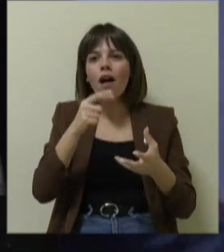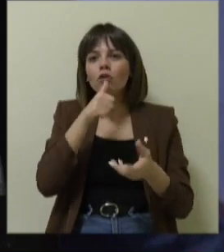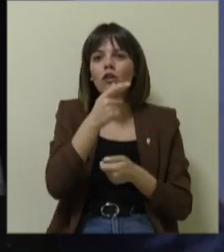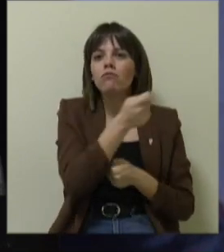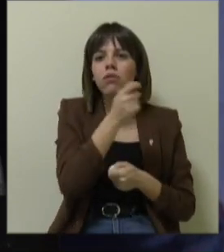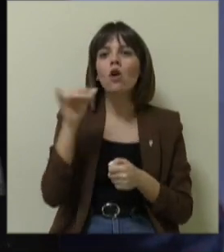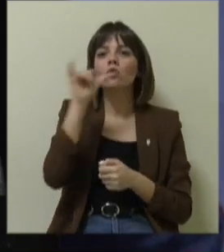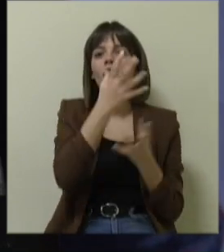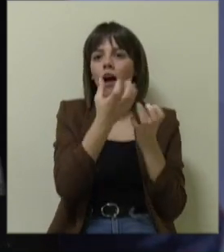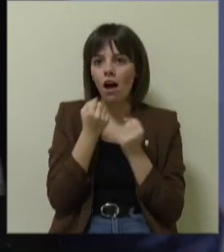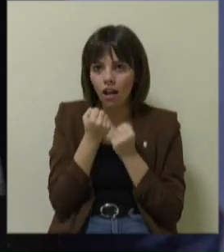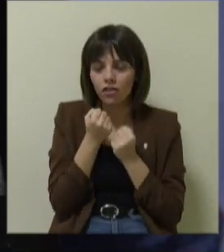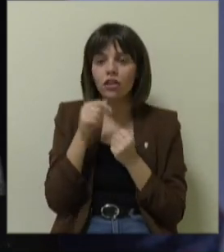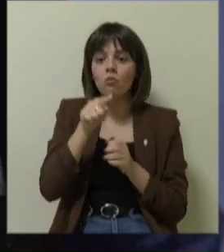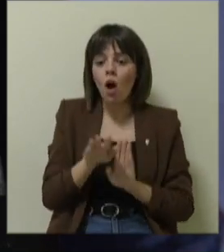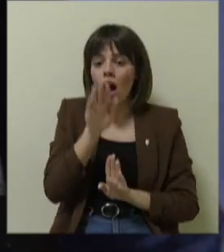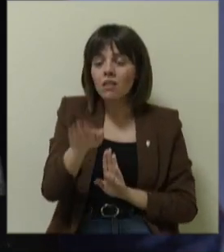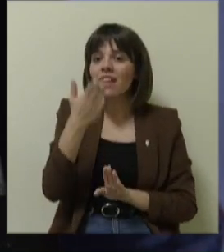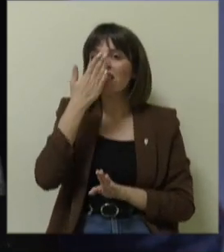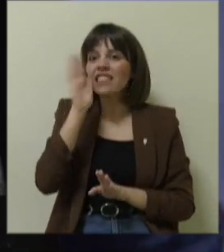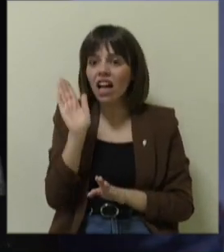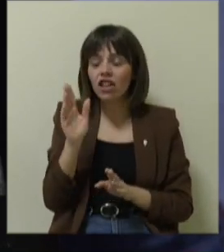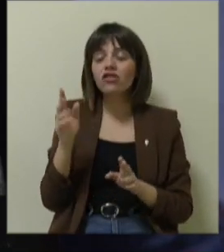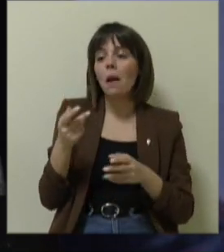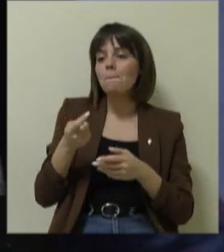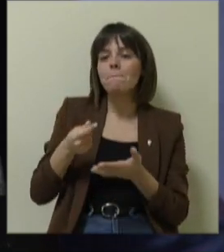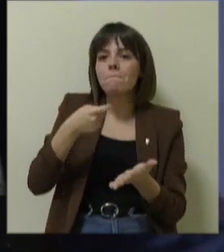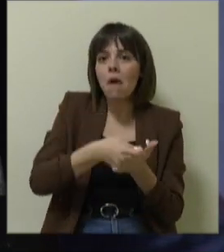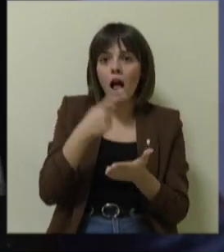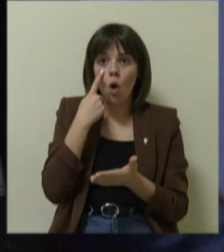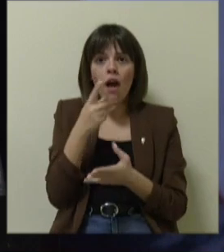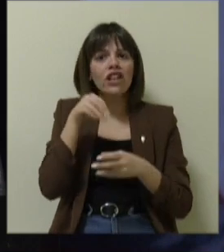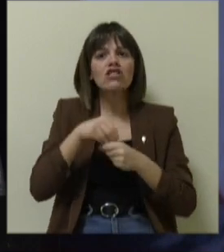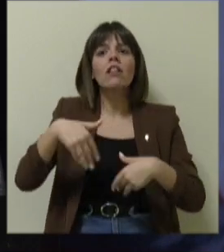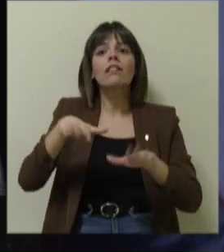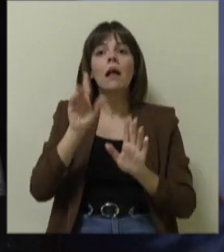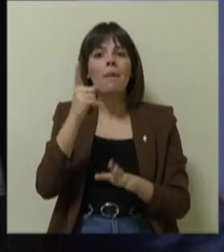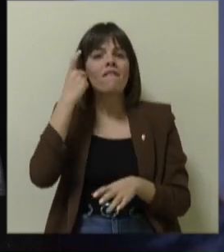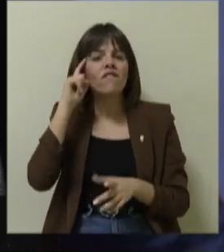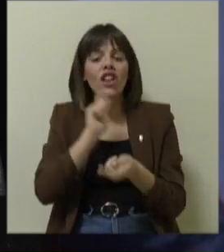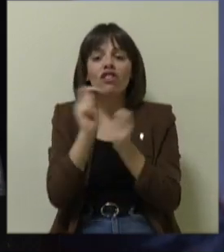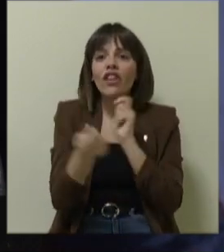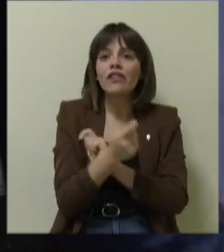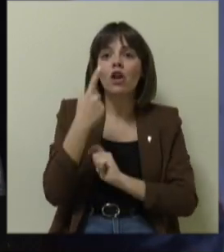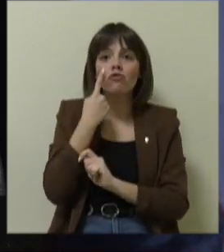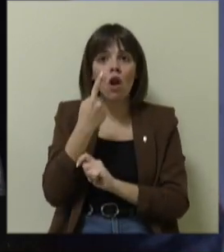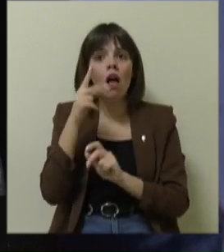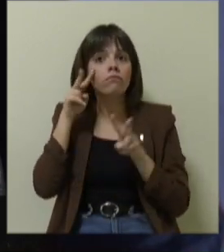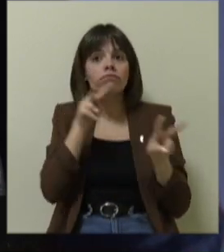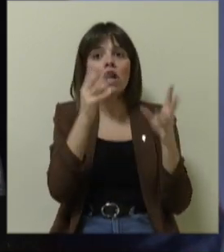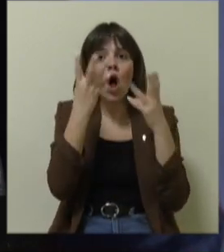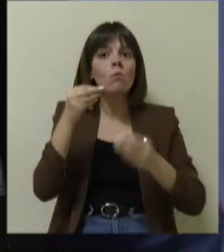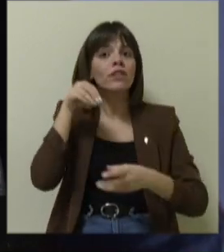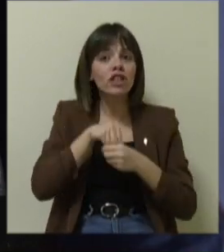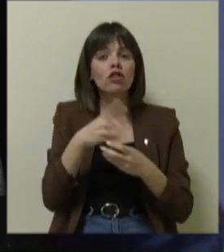Bu adımlar sadece mali boyutu itibariyle değil, bir zihniyet değişikliğini yansıtması açısından